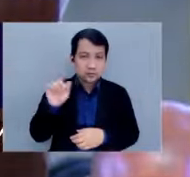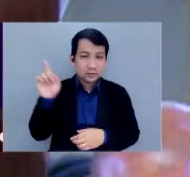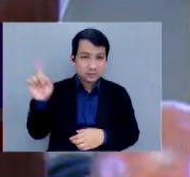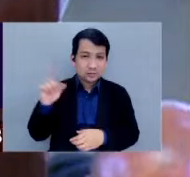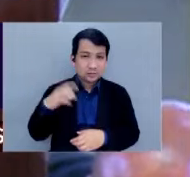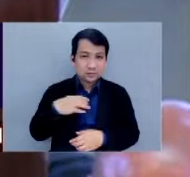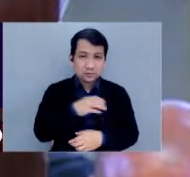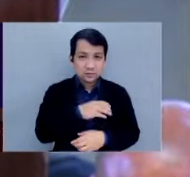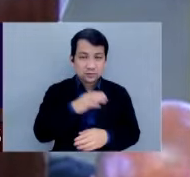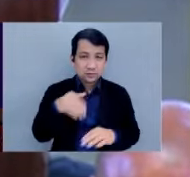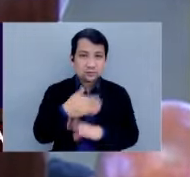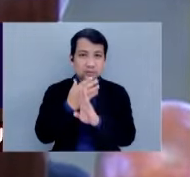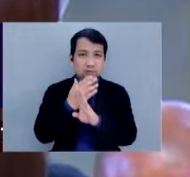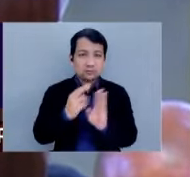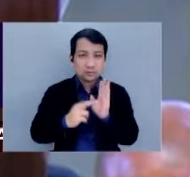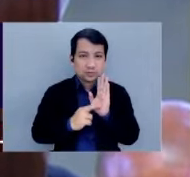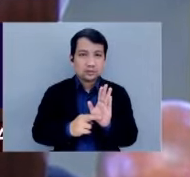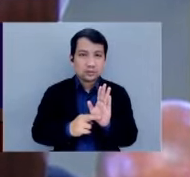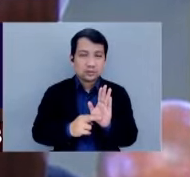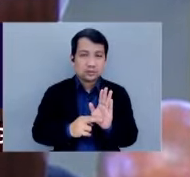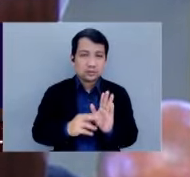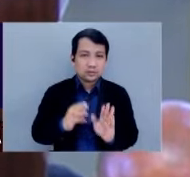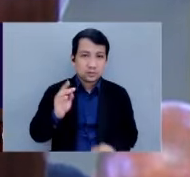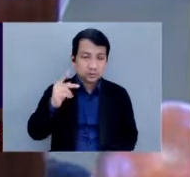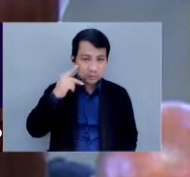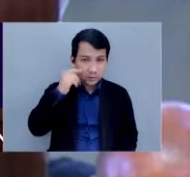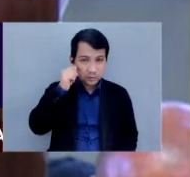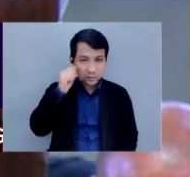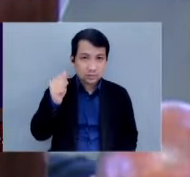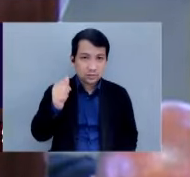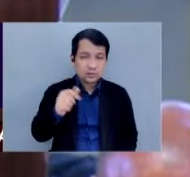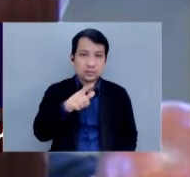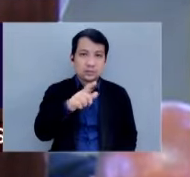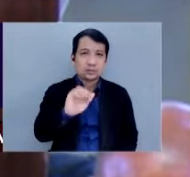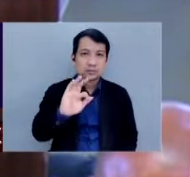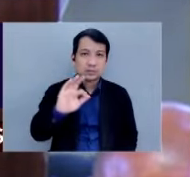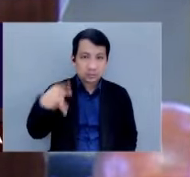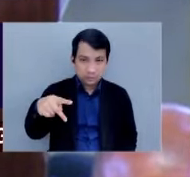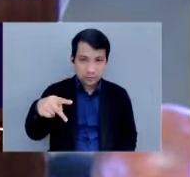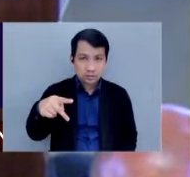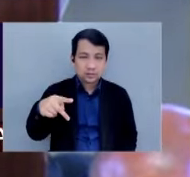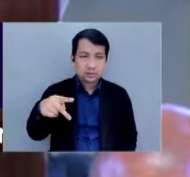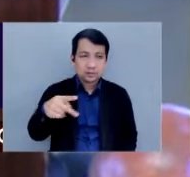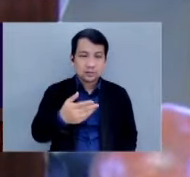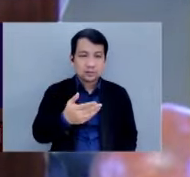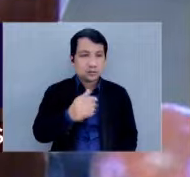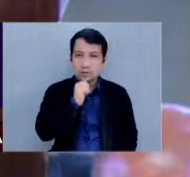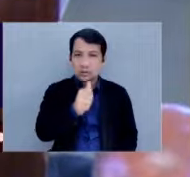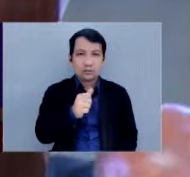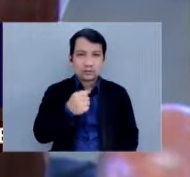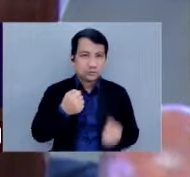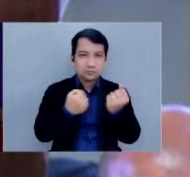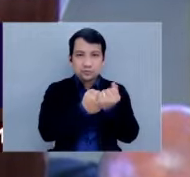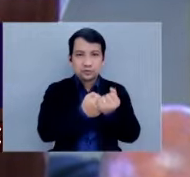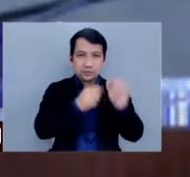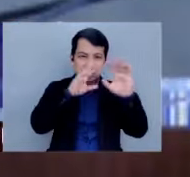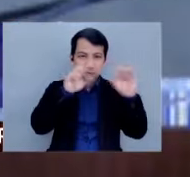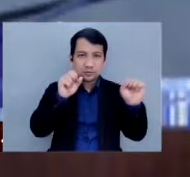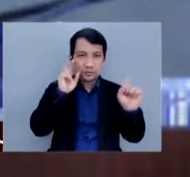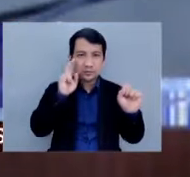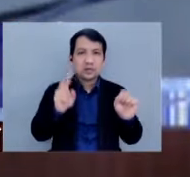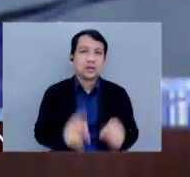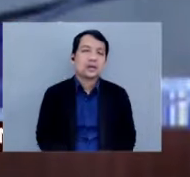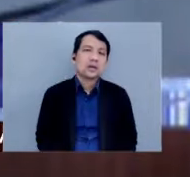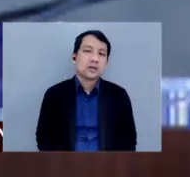del Norte Representative Pantaleon Alvarez sa Armed Forces of the Philippines na bawiin ang suporta kay Pangulong Bongbong Marcos. Sinabi